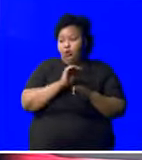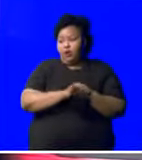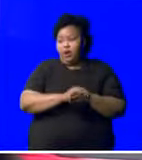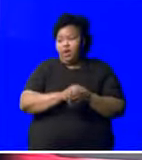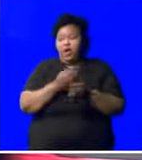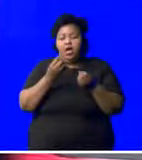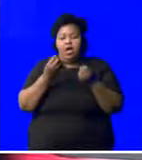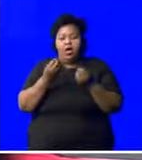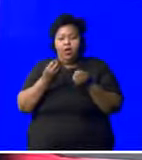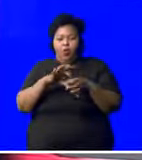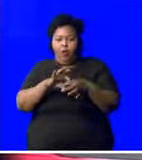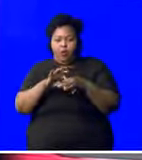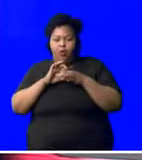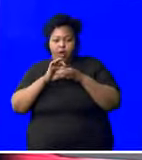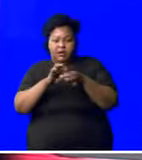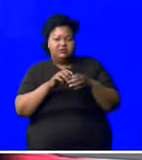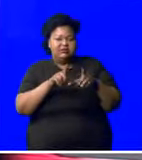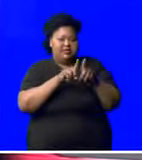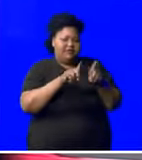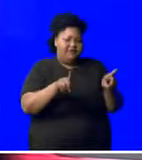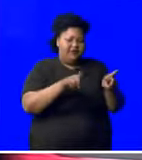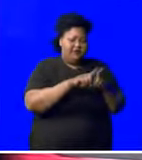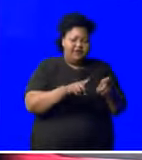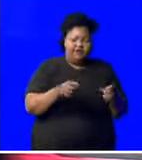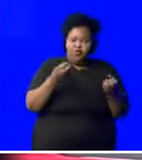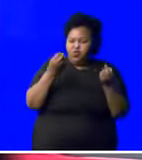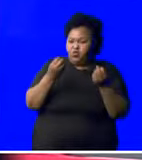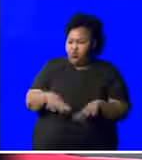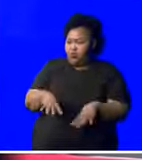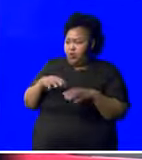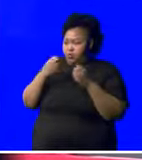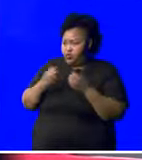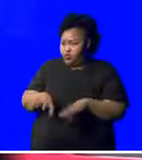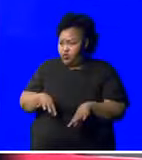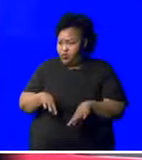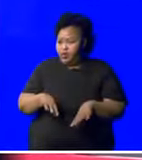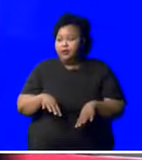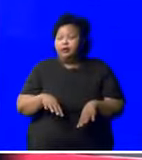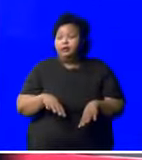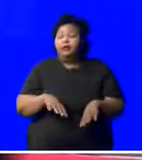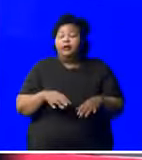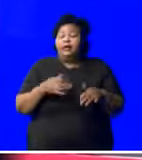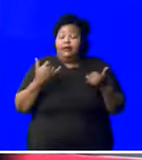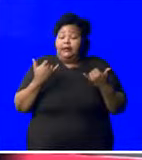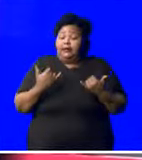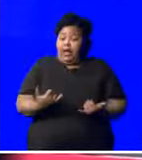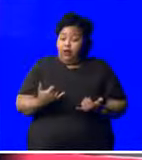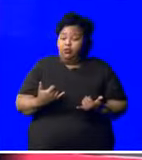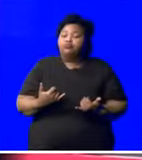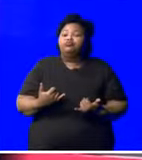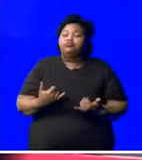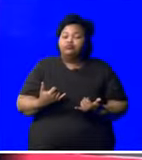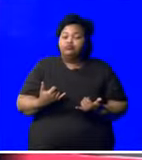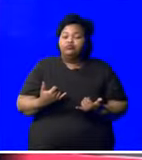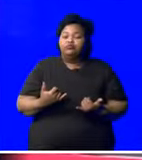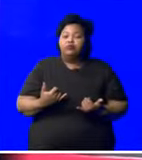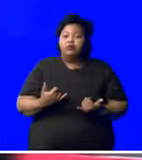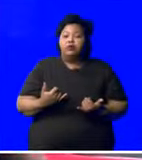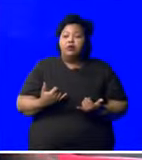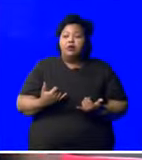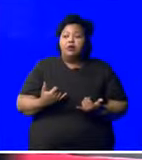yethu sibaya which gives birth to the people's parliament lala sikhona khona nje lomuhle so ke